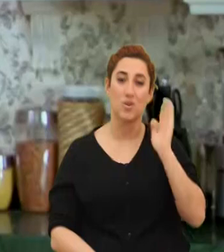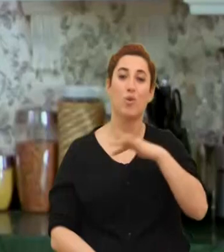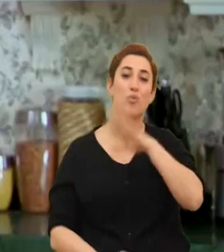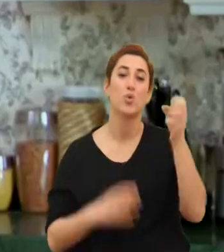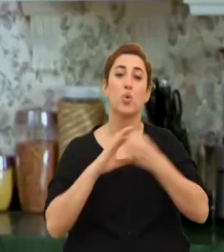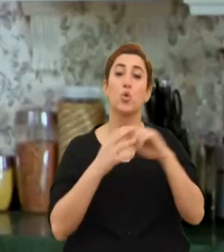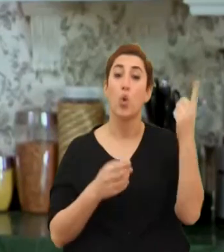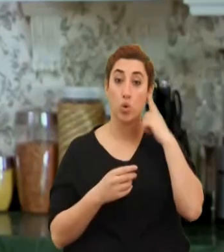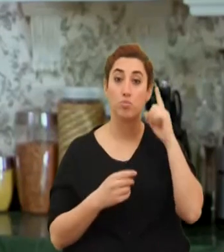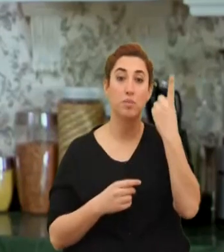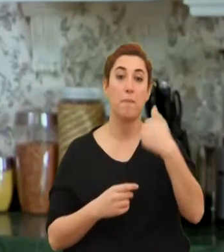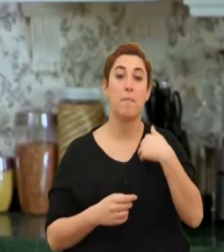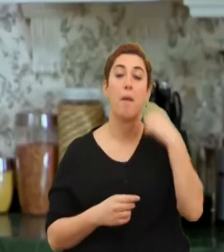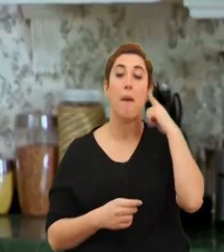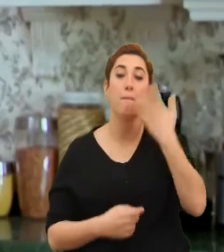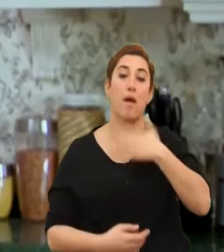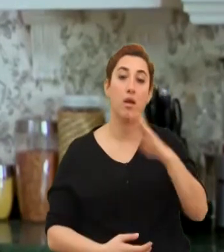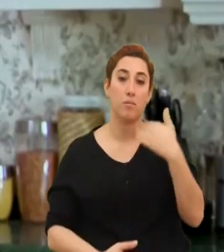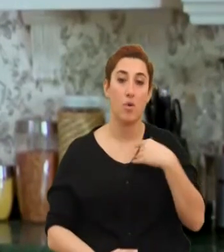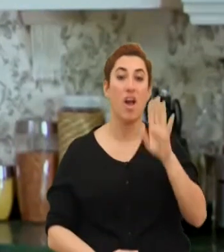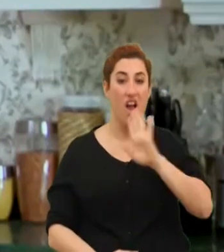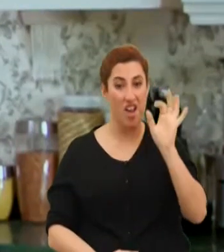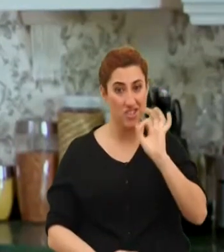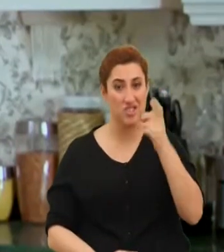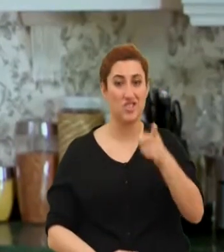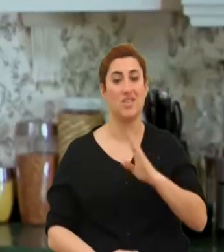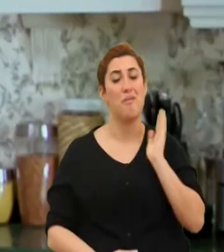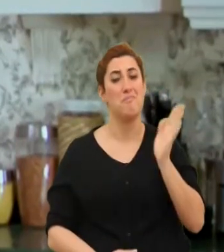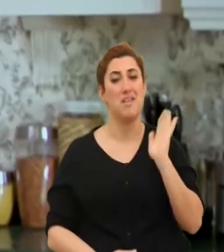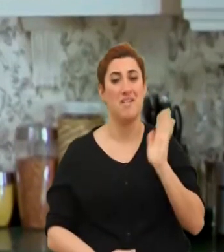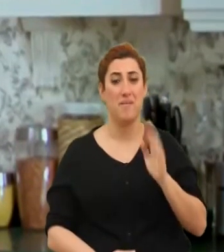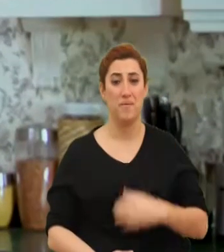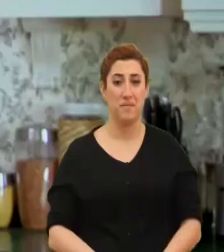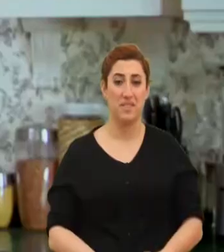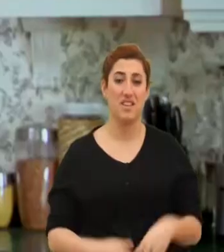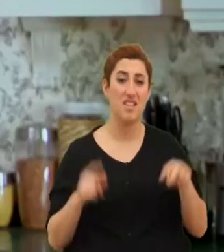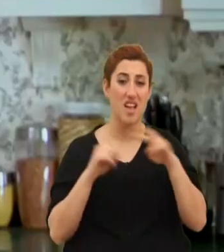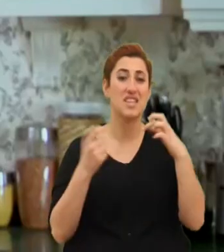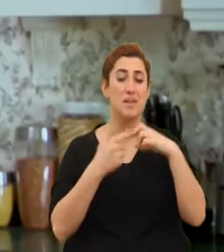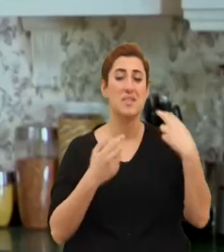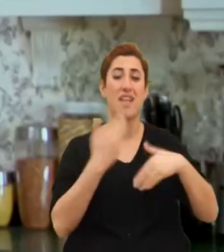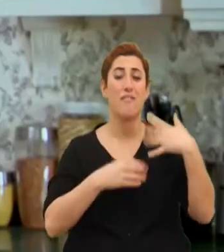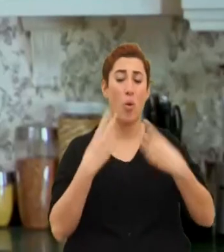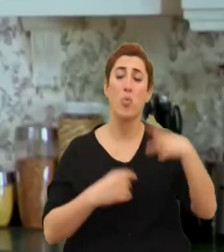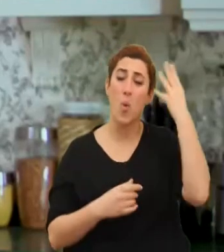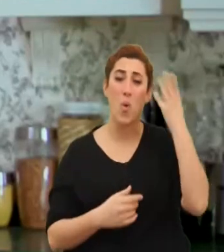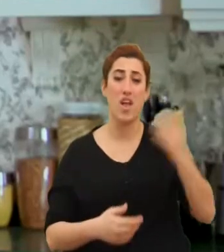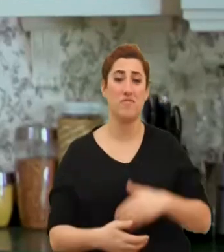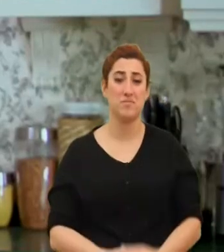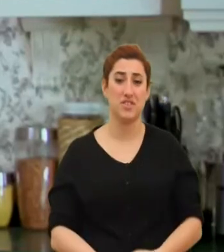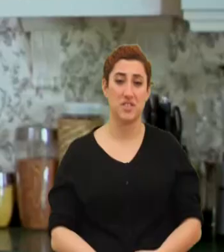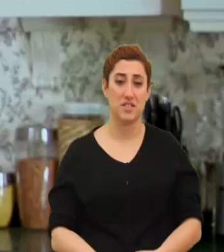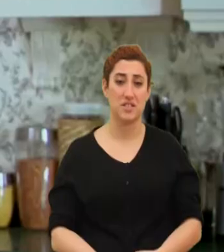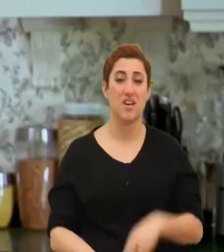Ulan bütün dünya duymuş, bir benim haberim yok. Ha işte ya aman. Nazlı ile Ramin'in sevgili olduğunu öğrenmiş